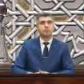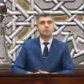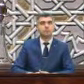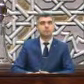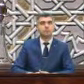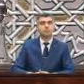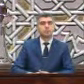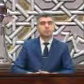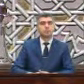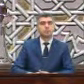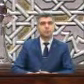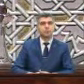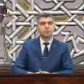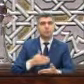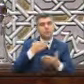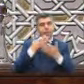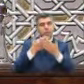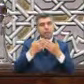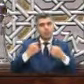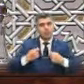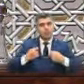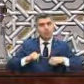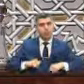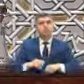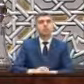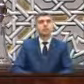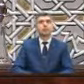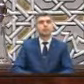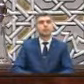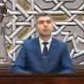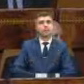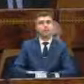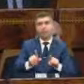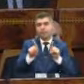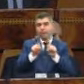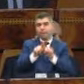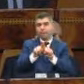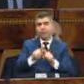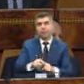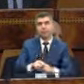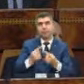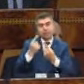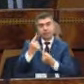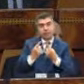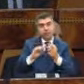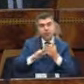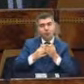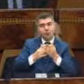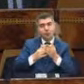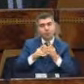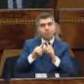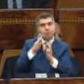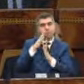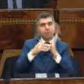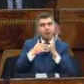تفضل. السيدة النائبة. شكرا السيد الرئيس. السيد الوزير، فقط تحقيقا لهذه الاهداف والاهداف ديال الرؤيه الاستراتيجيه اللي عبرتوا